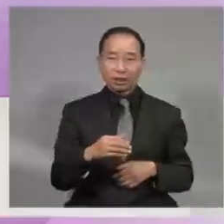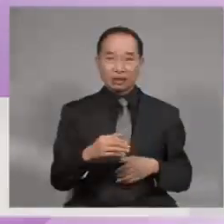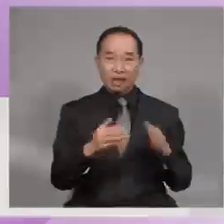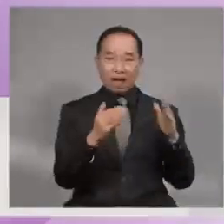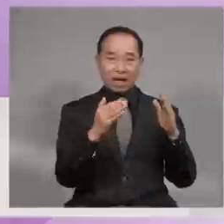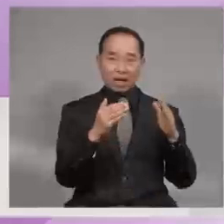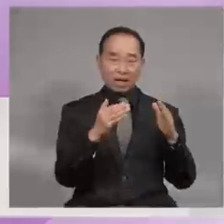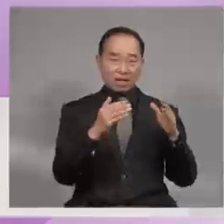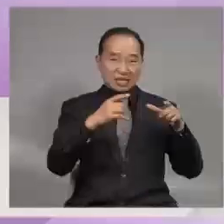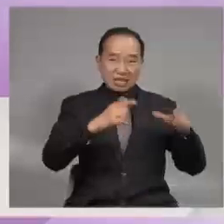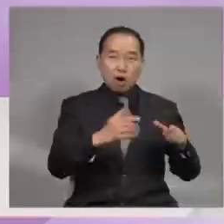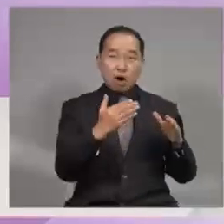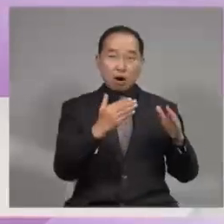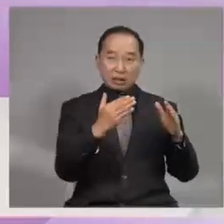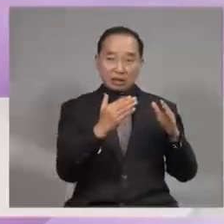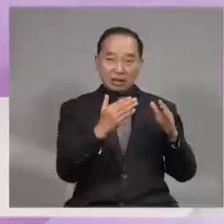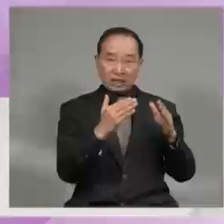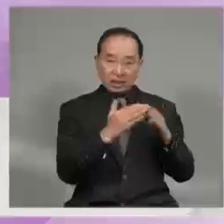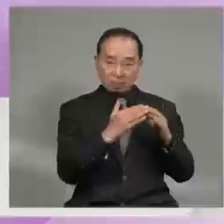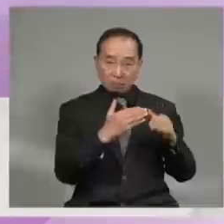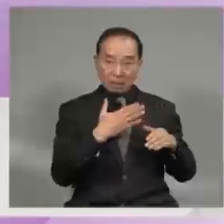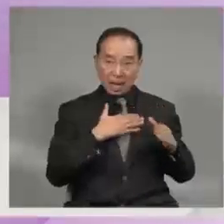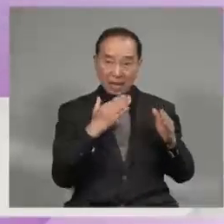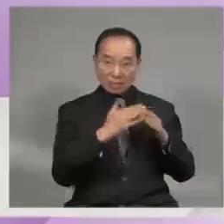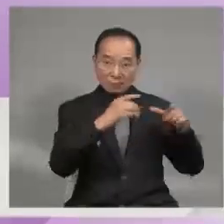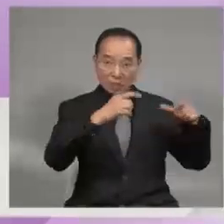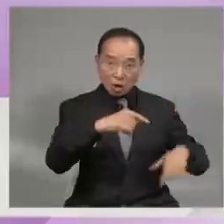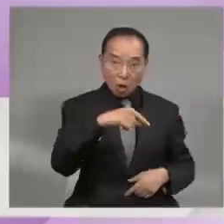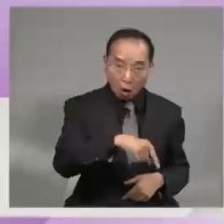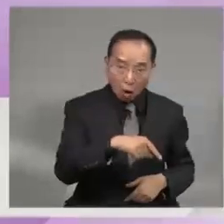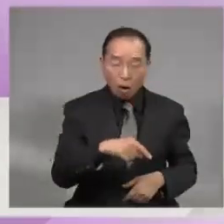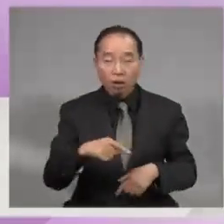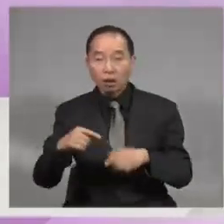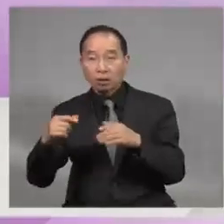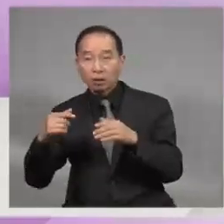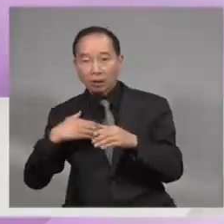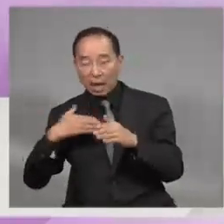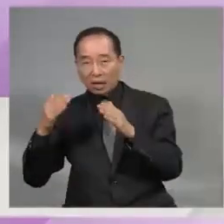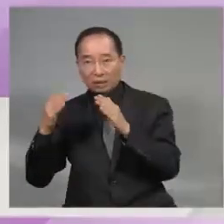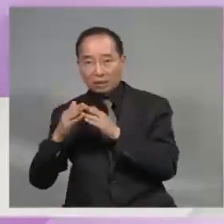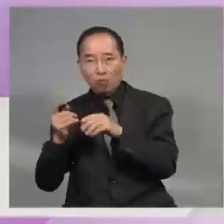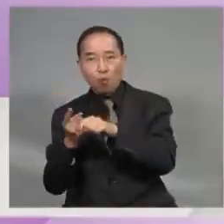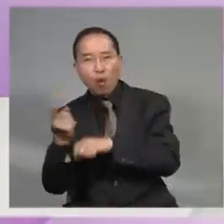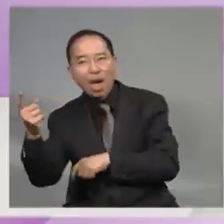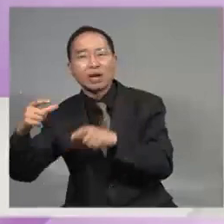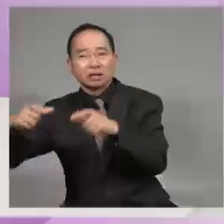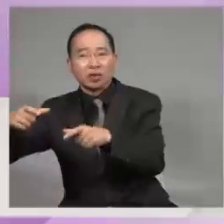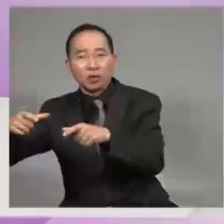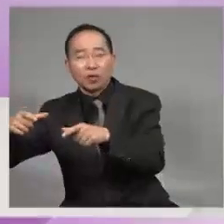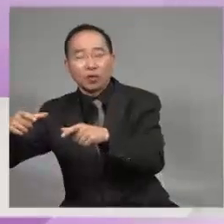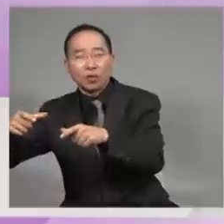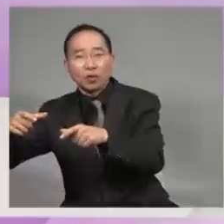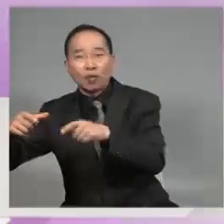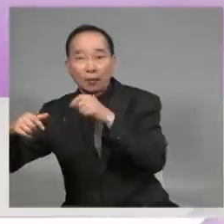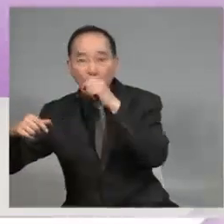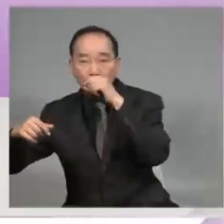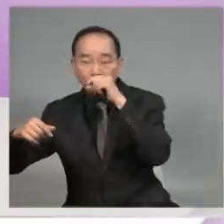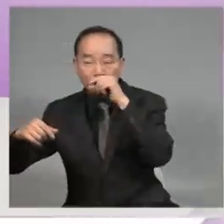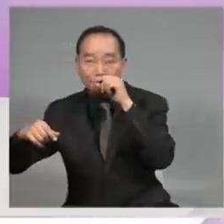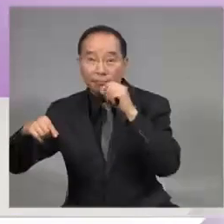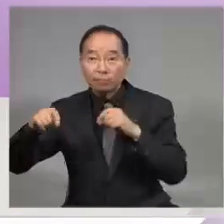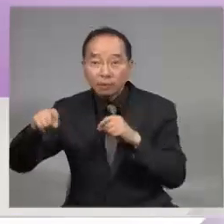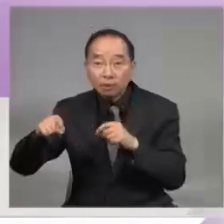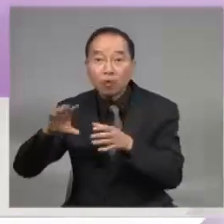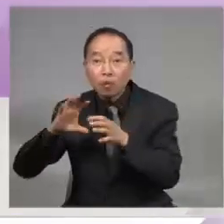네. 이동을 한다고 했죠. 관외는 이제 우체국으로 이동을 하게 되고 관내는 바로 이제 시군구 해당